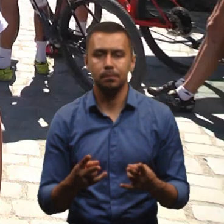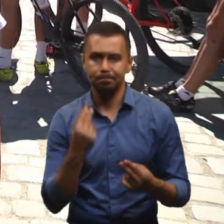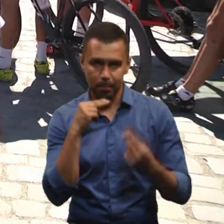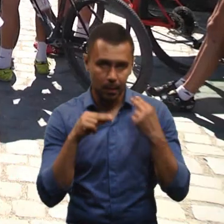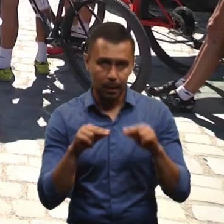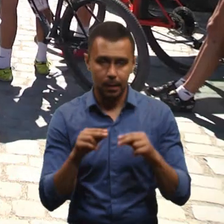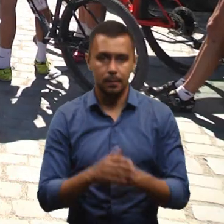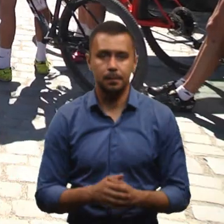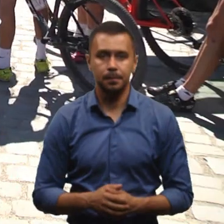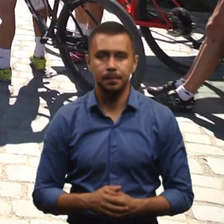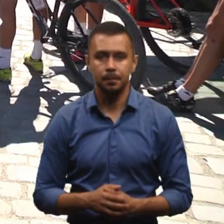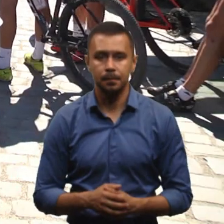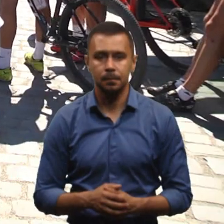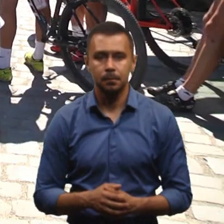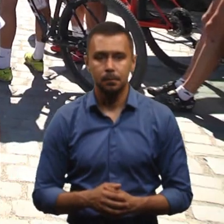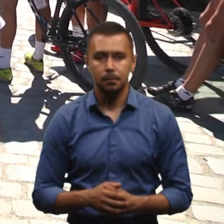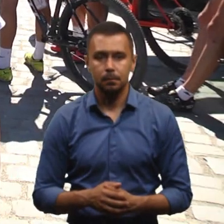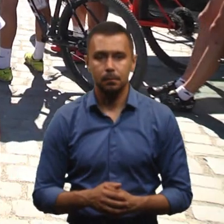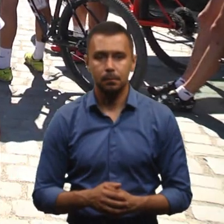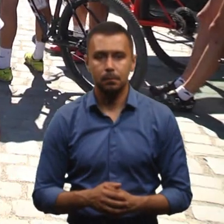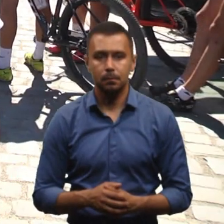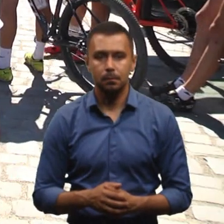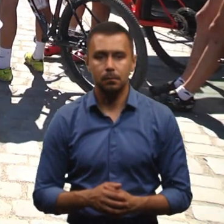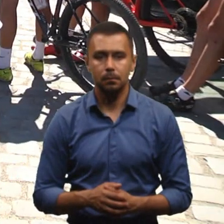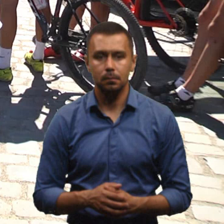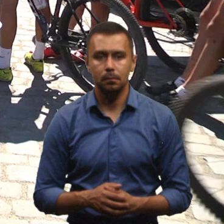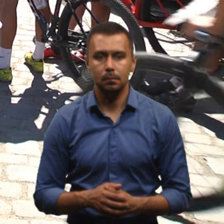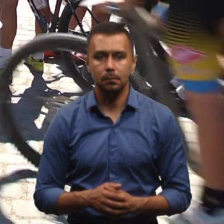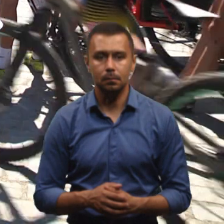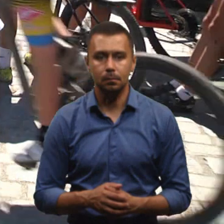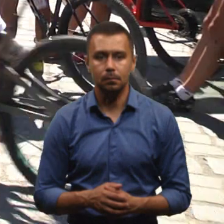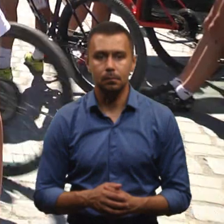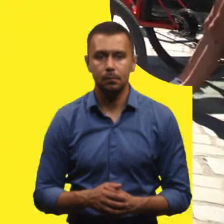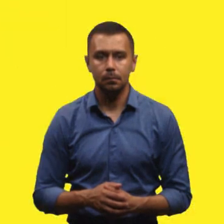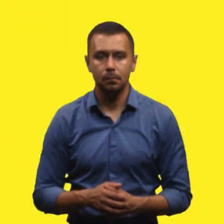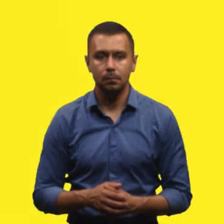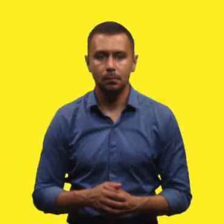усовершенствувати. Світлана Поробок, Олександр Горішевський, Суспільне новини, Хмельниччина.